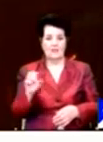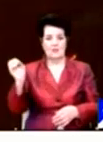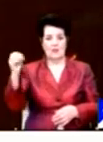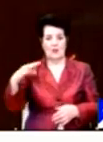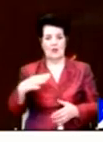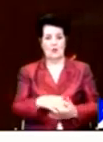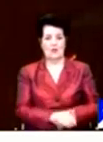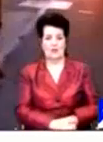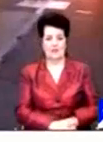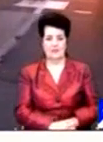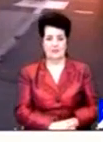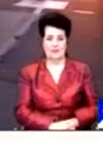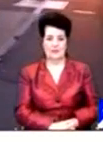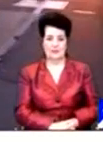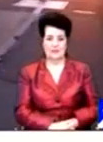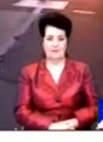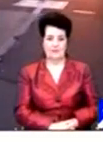soarelui.